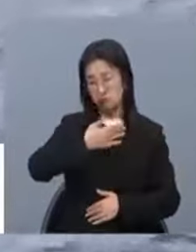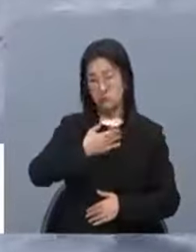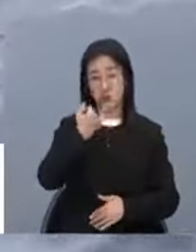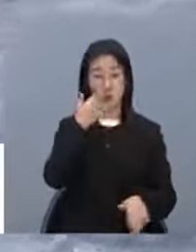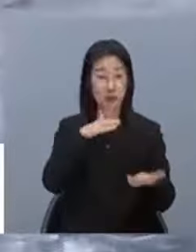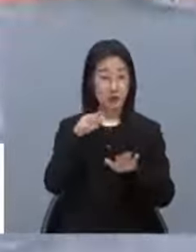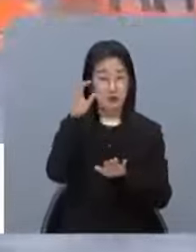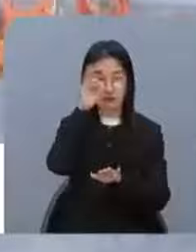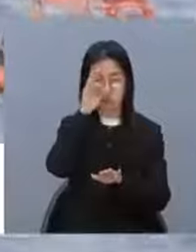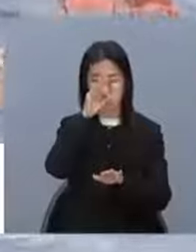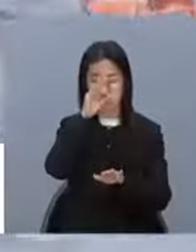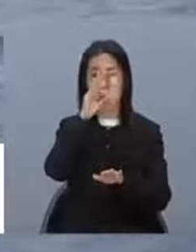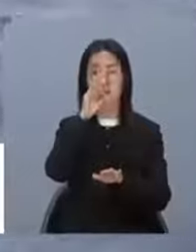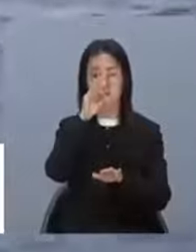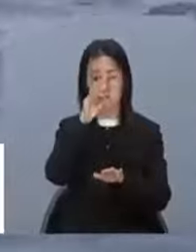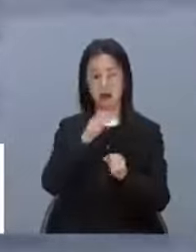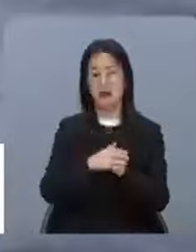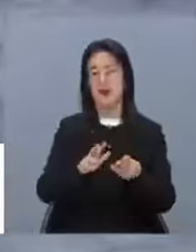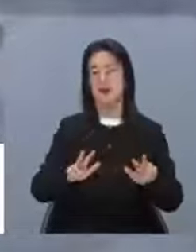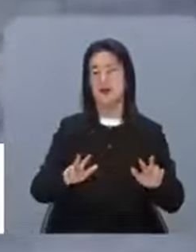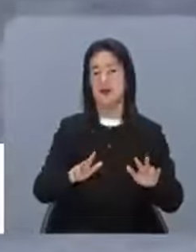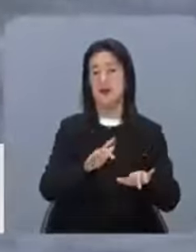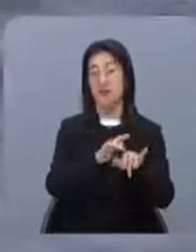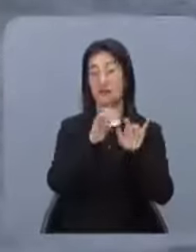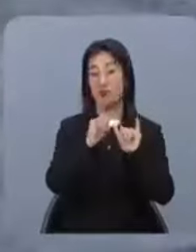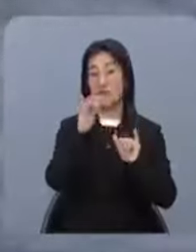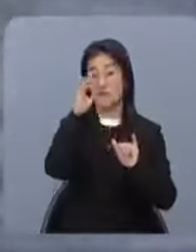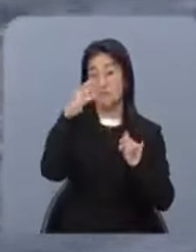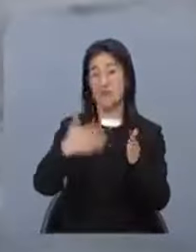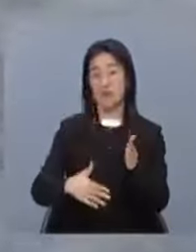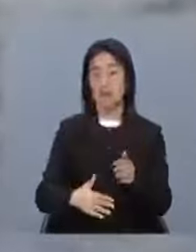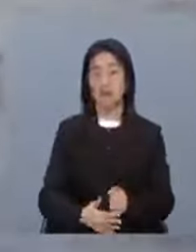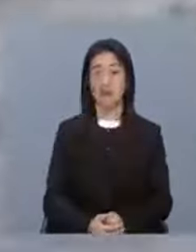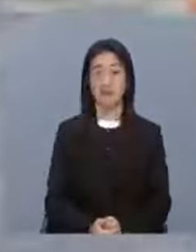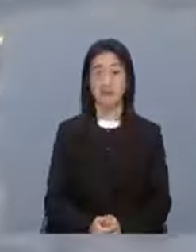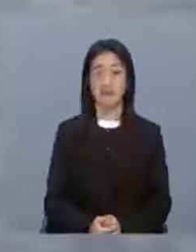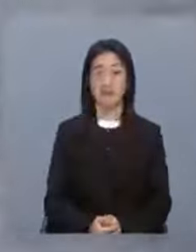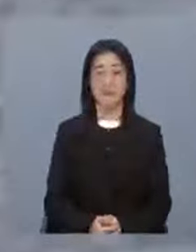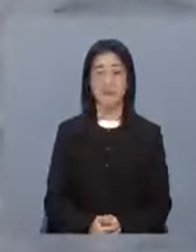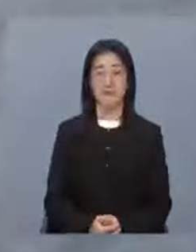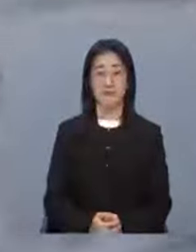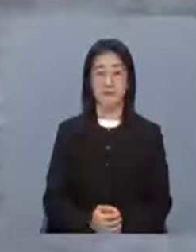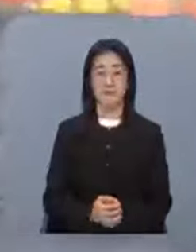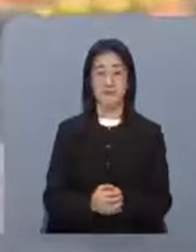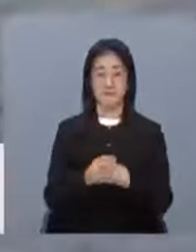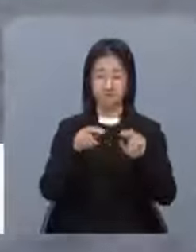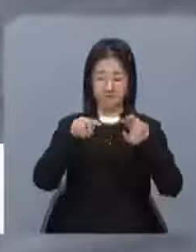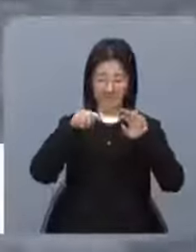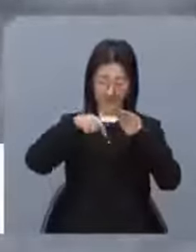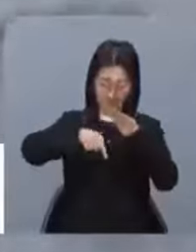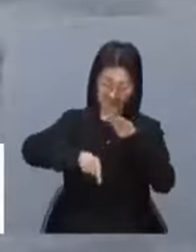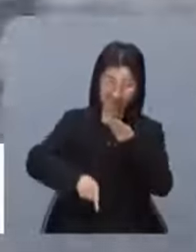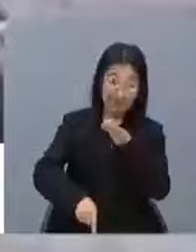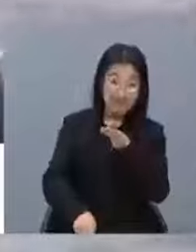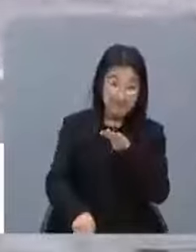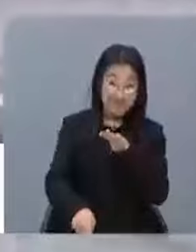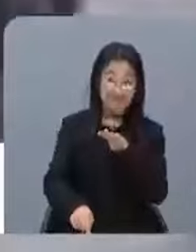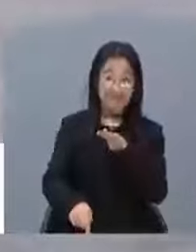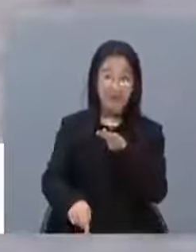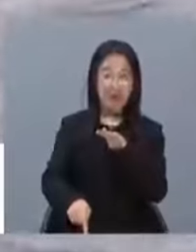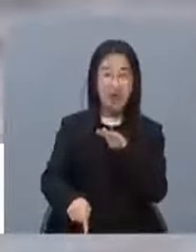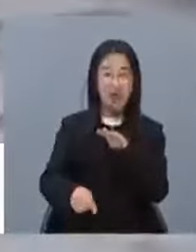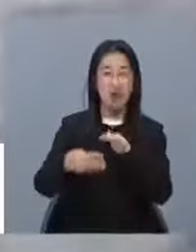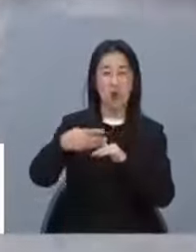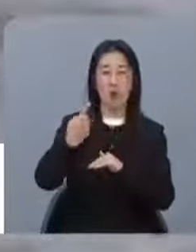벌였지만 안타깝게도 실종자는 발견하지 못했습니다. 수중 탐색 장비인 원격 조정 수중 로봇을